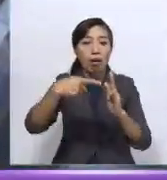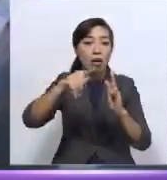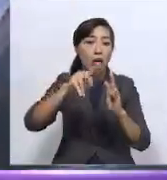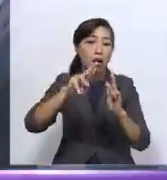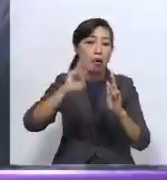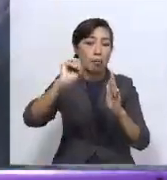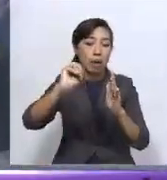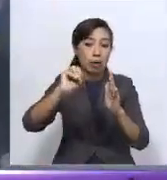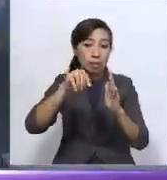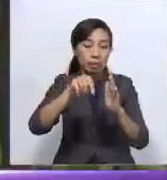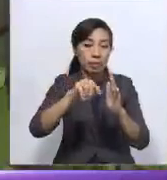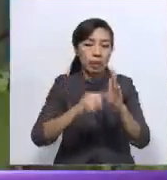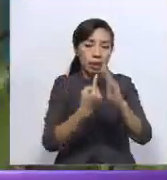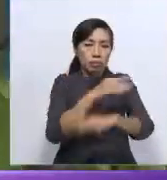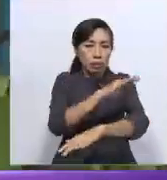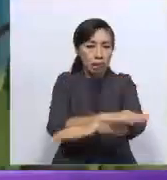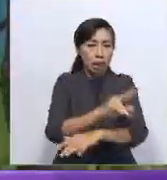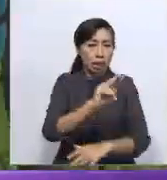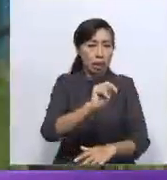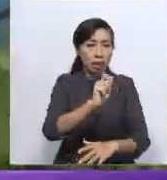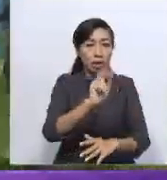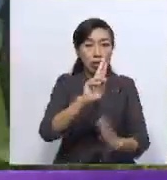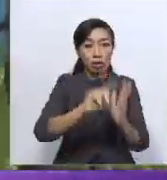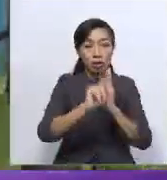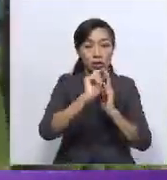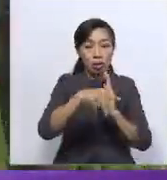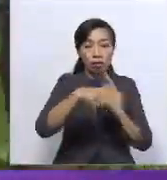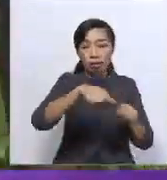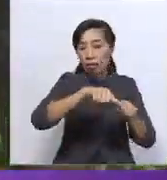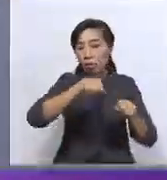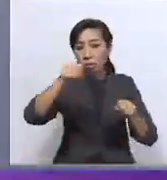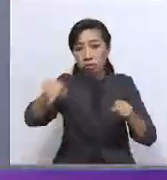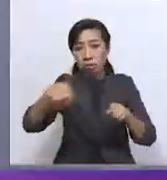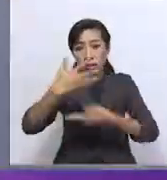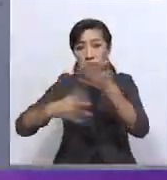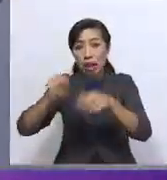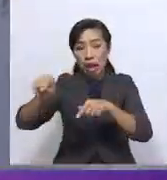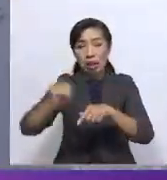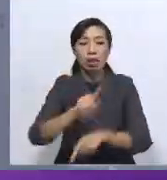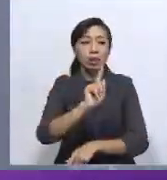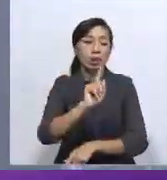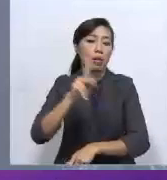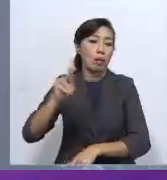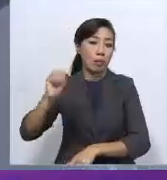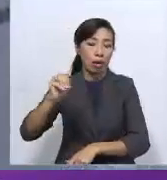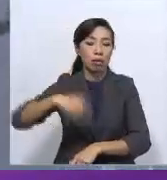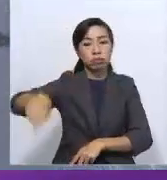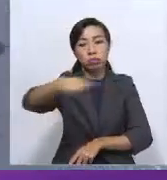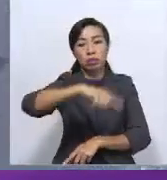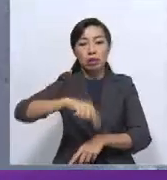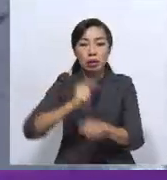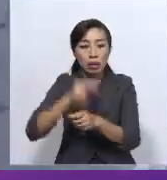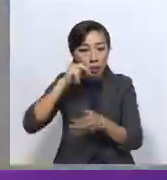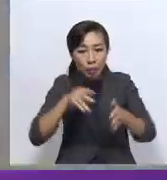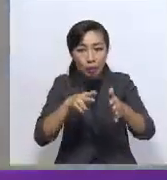เริ่มตั้งแต่แยกนอตพาร์คถึงคลองบางตลาดระยะทาง 1,000 เมตรค่ะโดยร่วมกันขุดลอกดินเลนกำจัดวัชพื